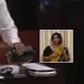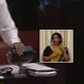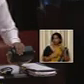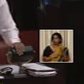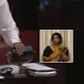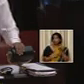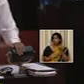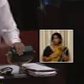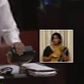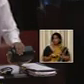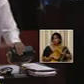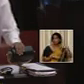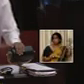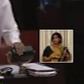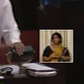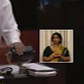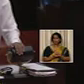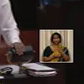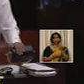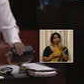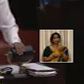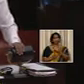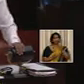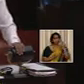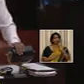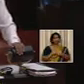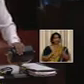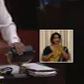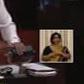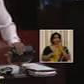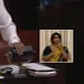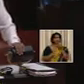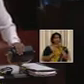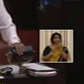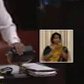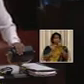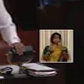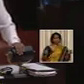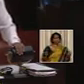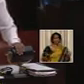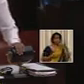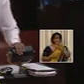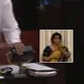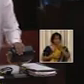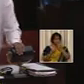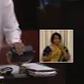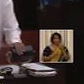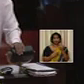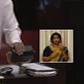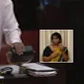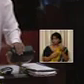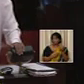ඒ මුදල් ටික අපේ රටට ලබා ගන්න. ඒ මුදල් වලින් පුළුවන් අපේ පාසල් දූ දරුවන්ට දිවාහර ලබා දෙන්න. ඒ හොරා කාපු සල්ලි